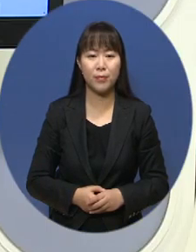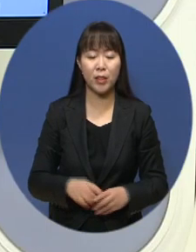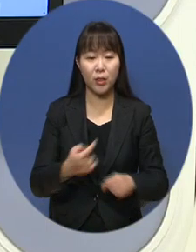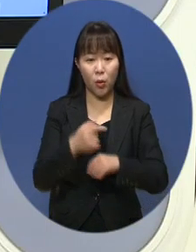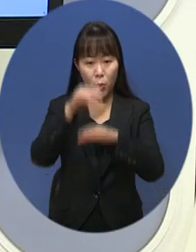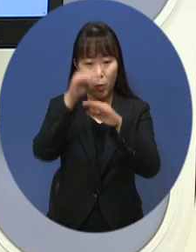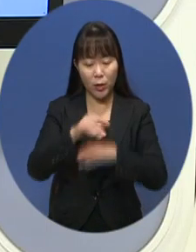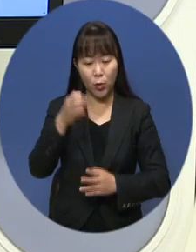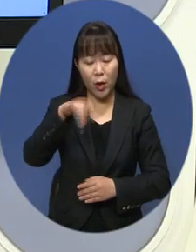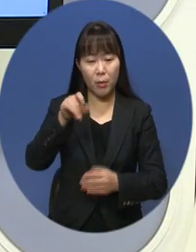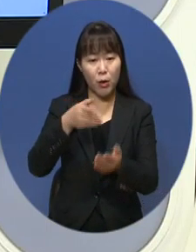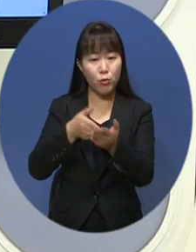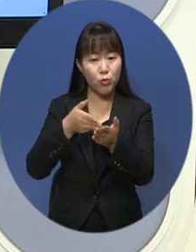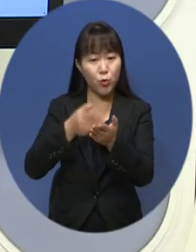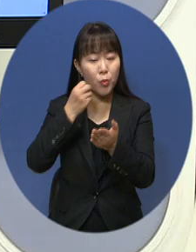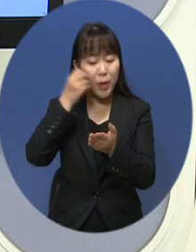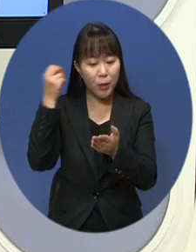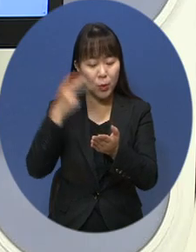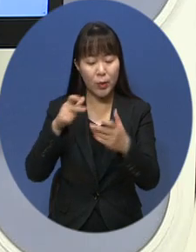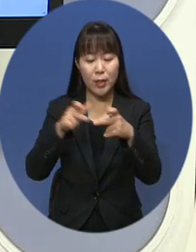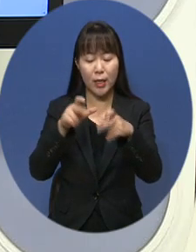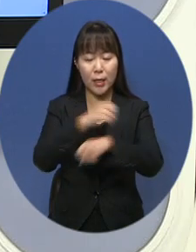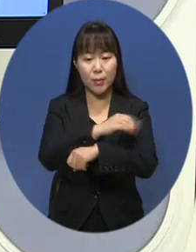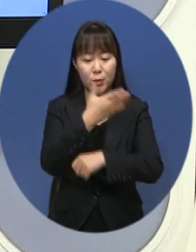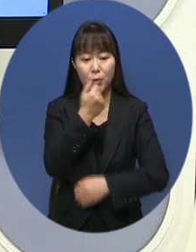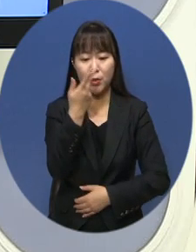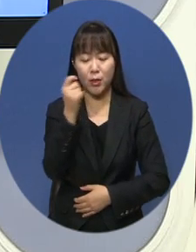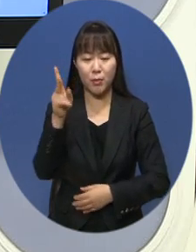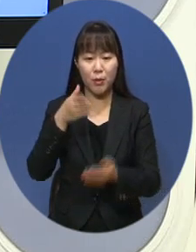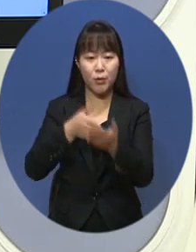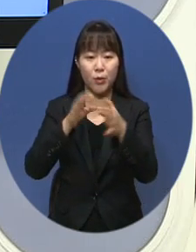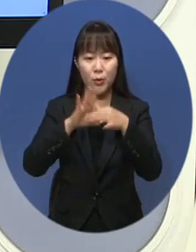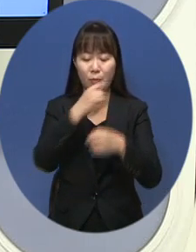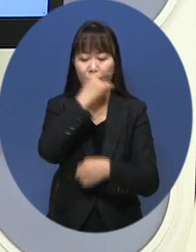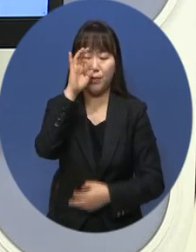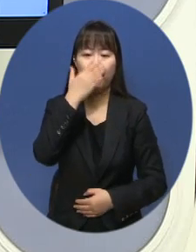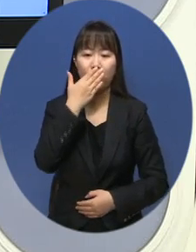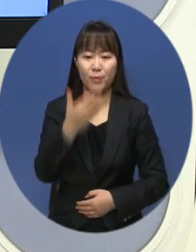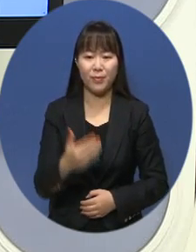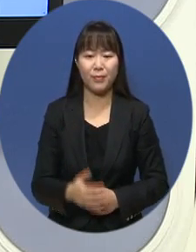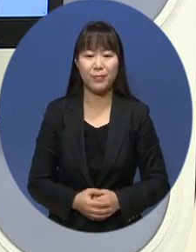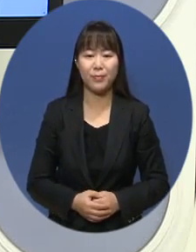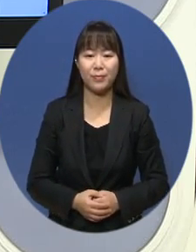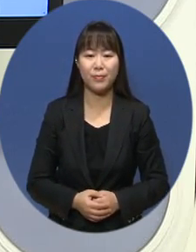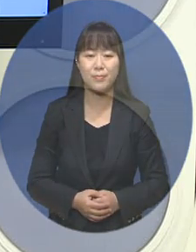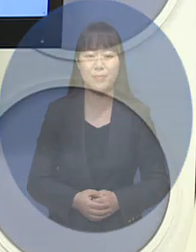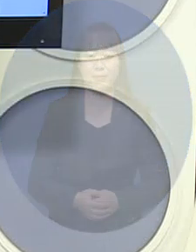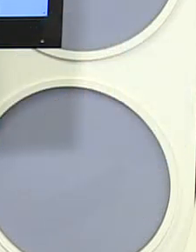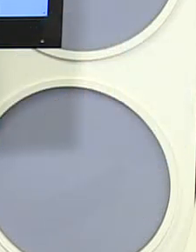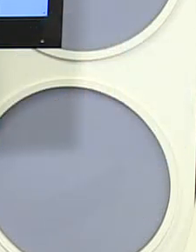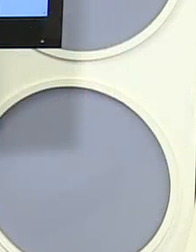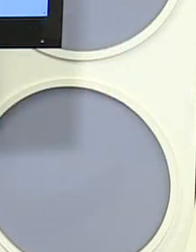이 밖에 자세한 사항은 웰페어 뉴스 홈페이지와 장애인신문, 복지TV 뉴스를 통해 확인할 수 있습니다.